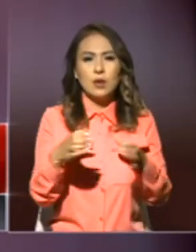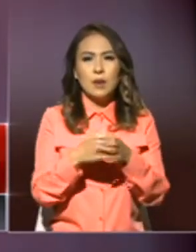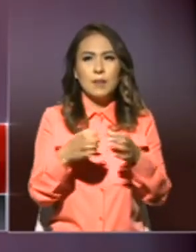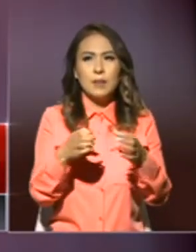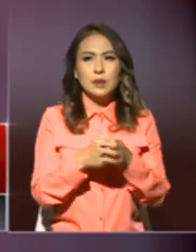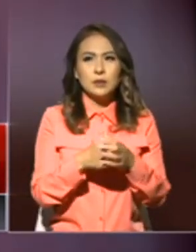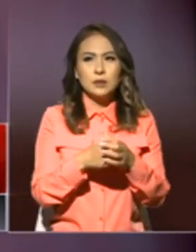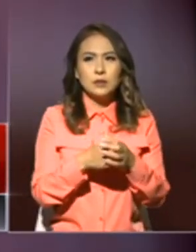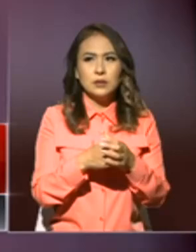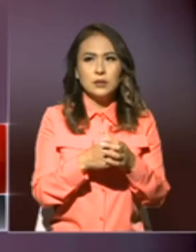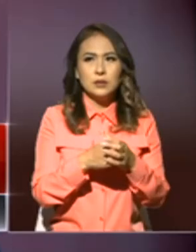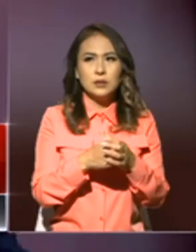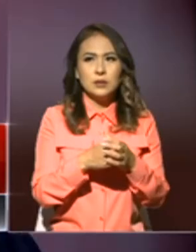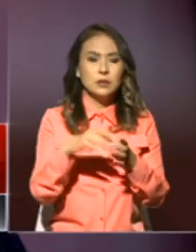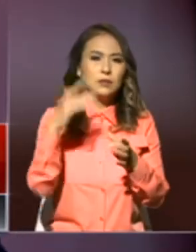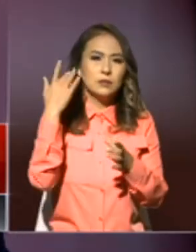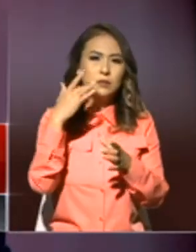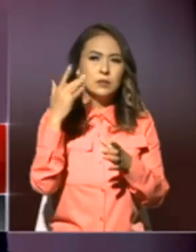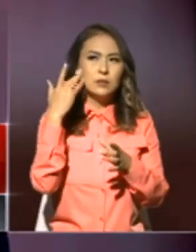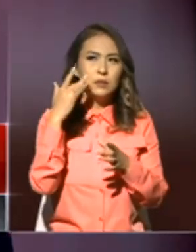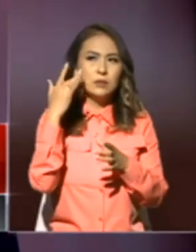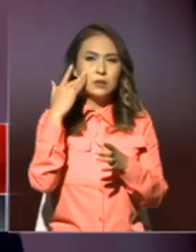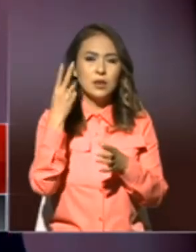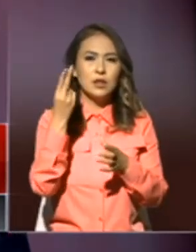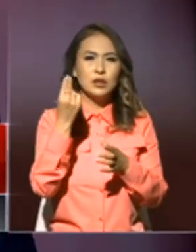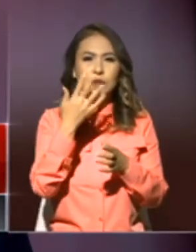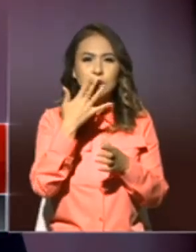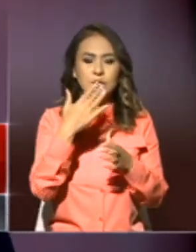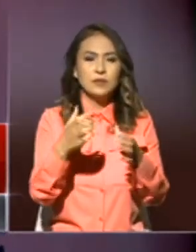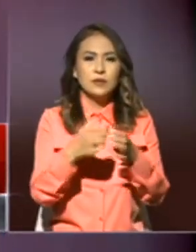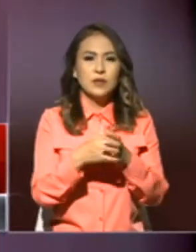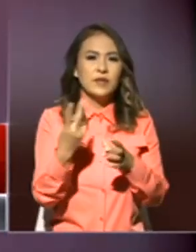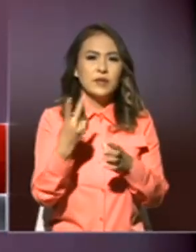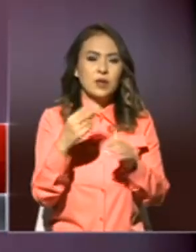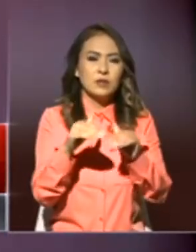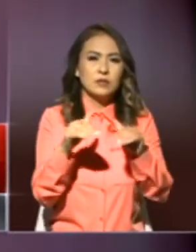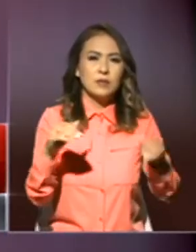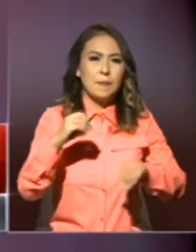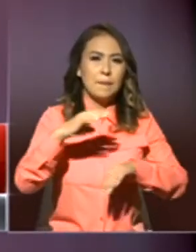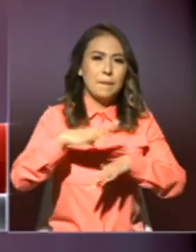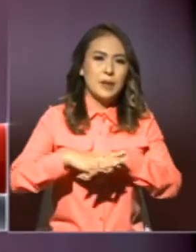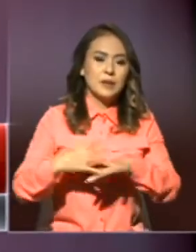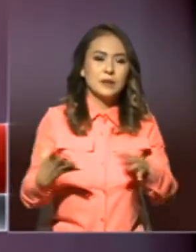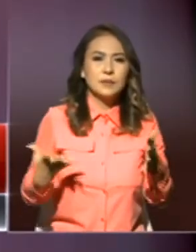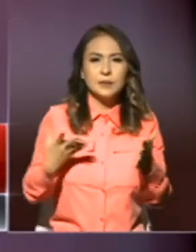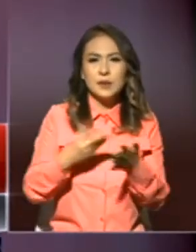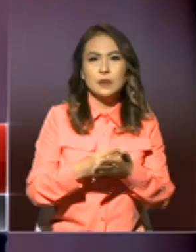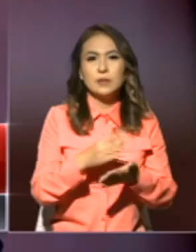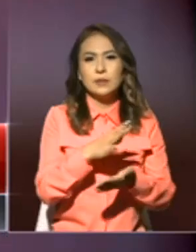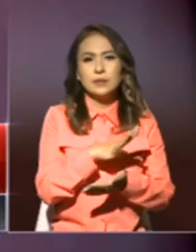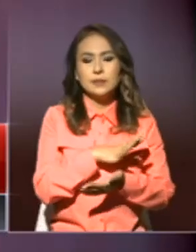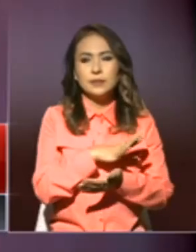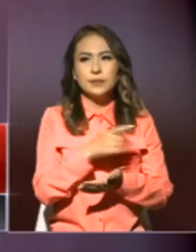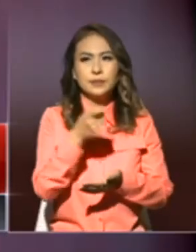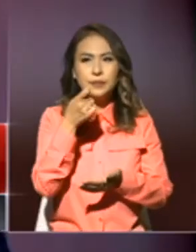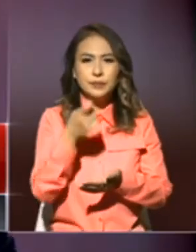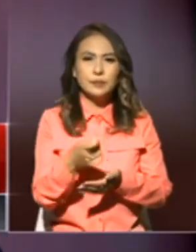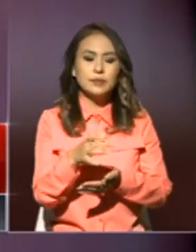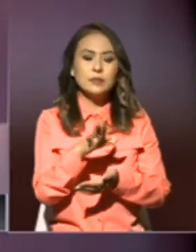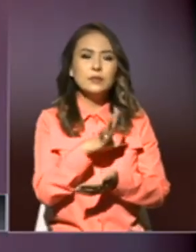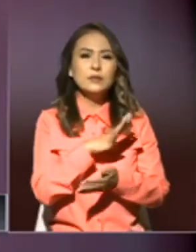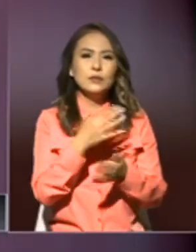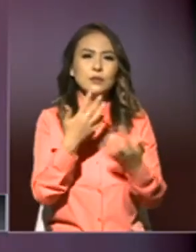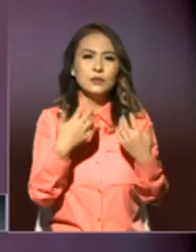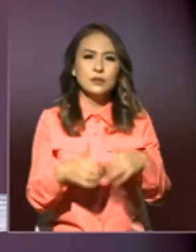американ компанияларының облигациясын алған шетелдік қаржылар біздің екінші деңгейлі банктерге берді ақшаны. Міне арзан ақша болды, соның